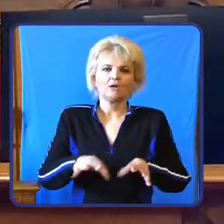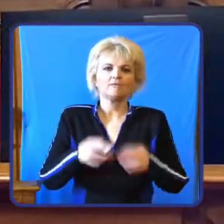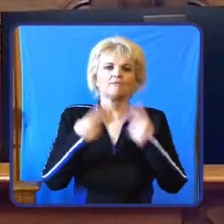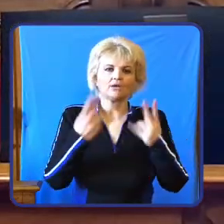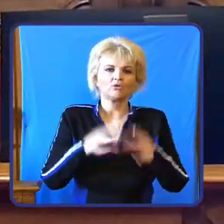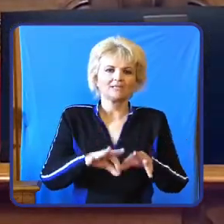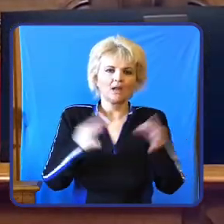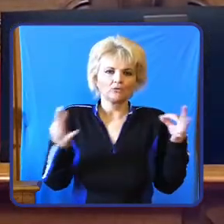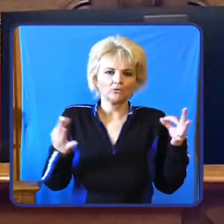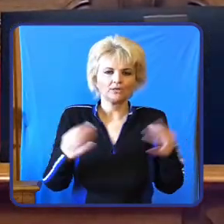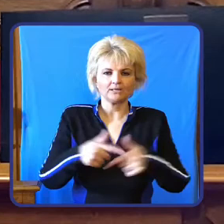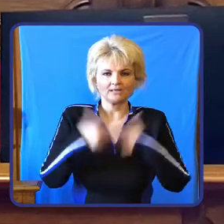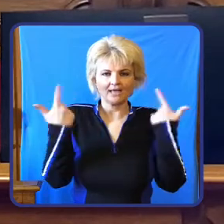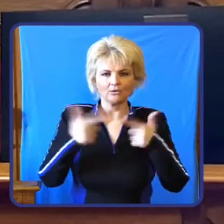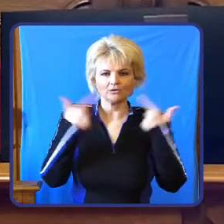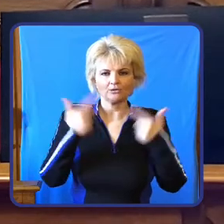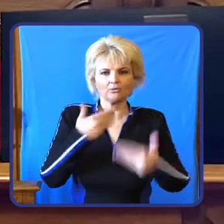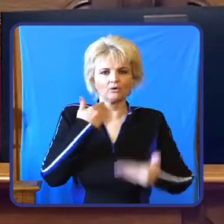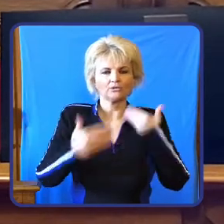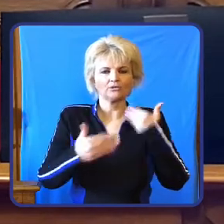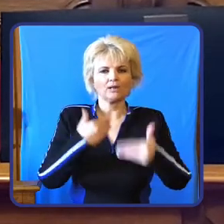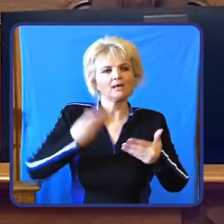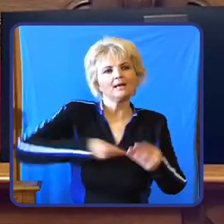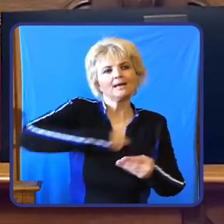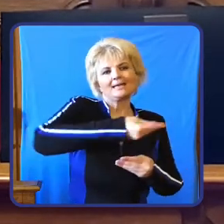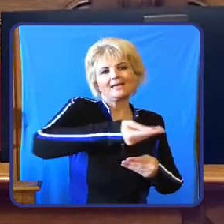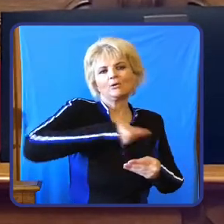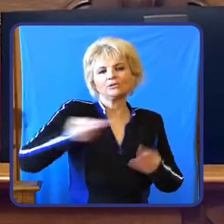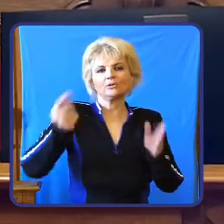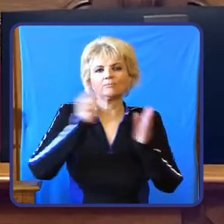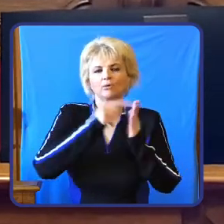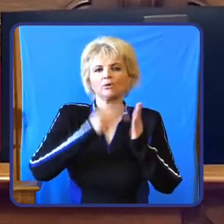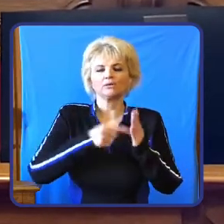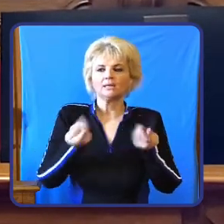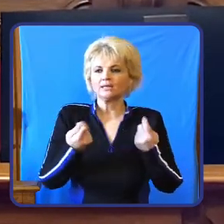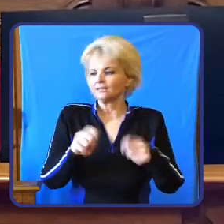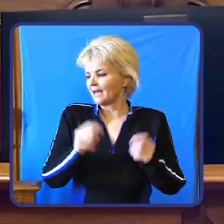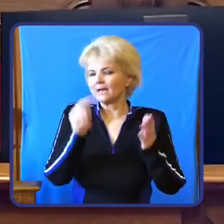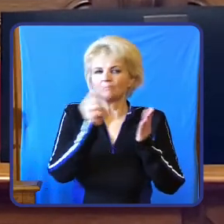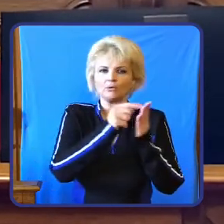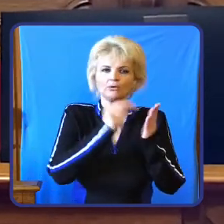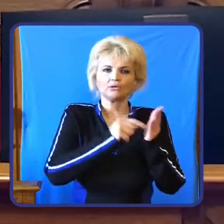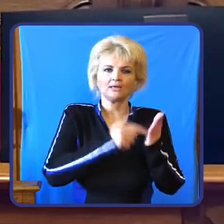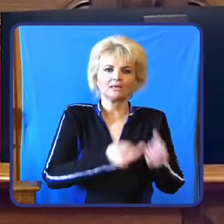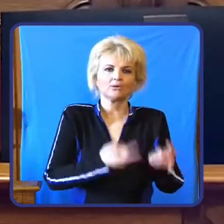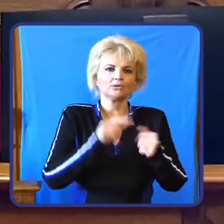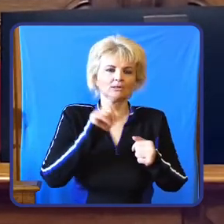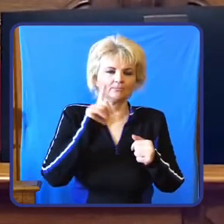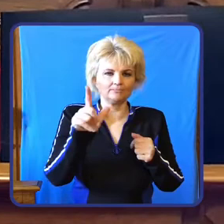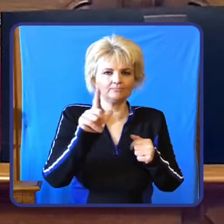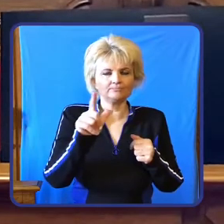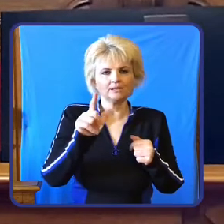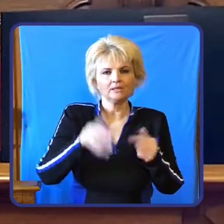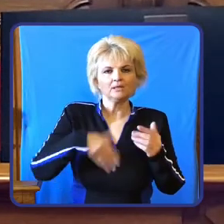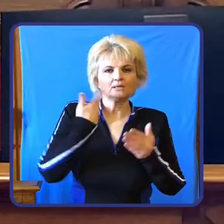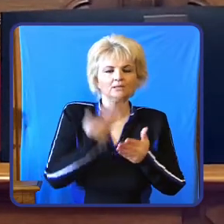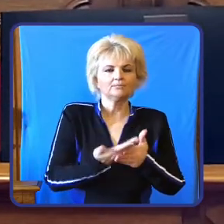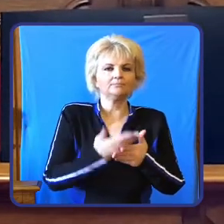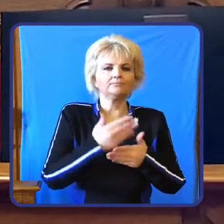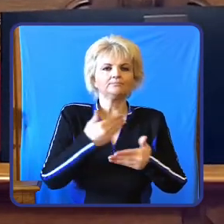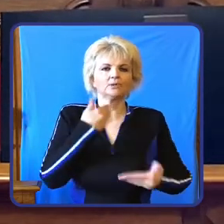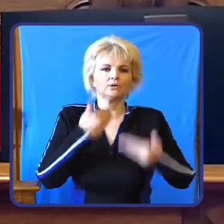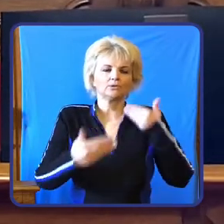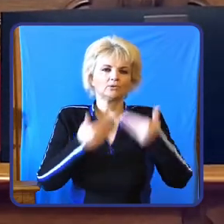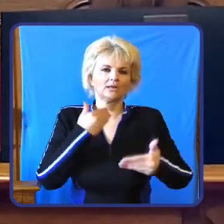szépen. Tájékoztatom a tisztelt közgyűlést, hogy a kiosztott napirend zárt napirendi pontjai közül kettő előterjesztés a közgyűlés